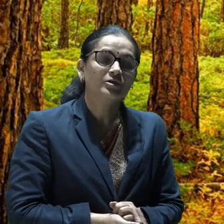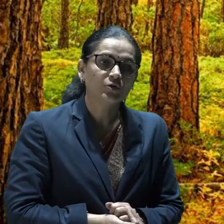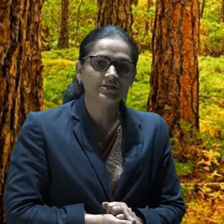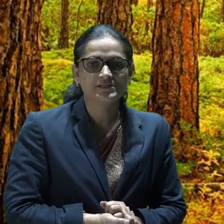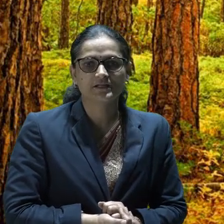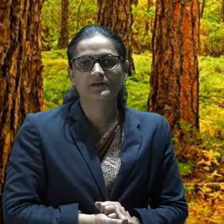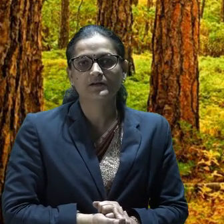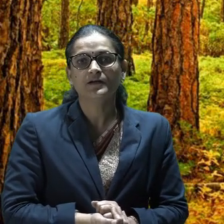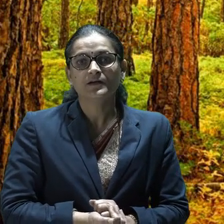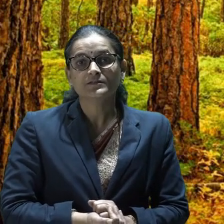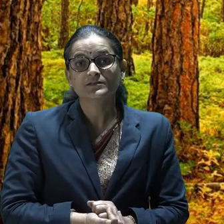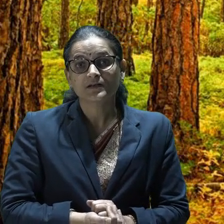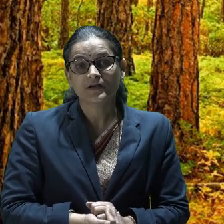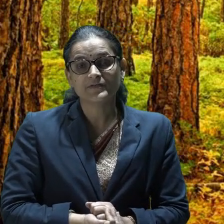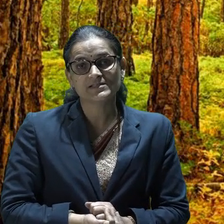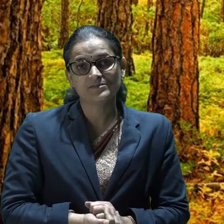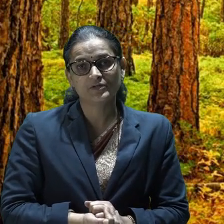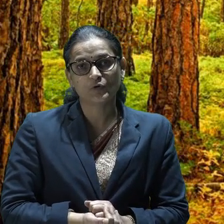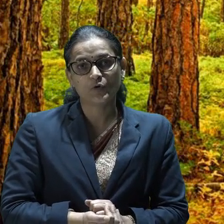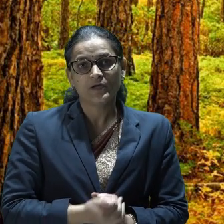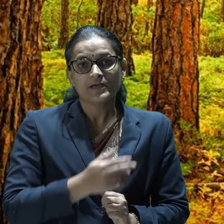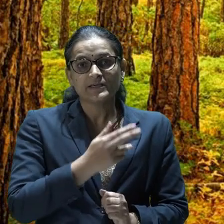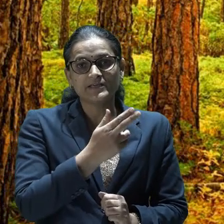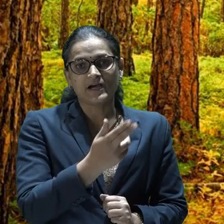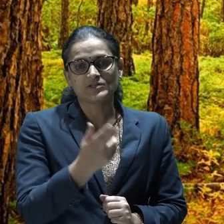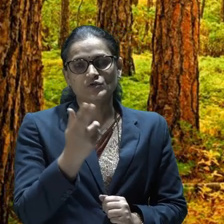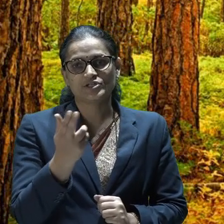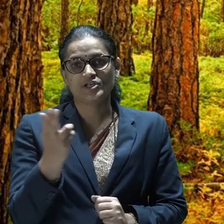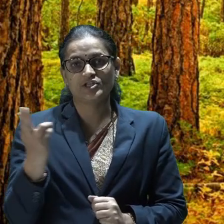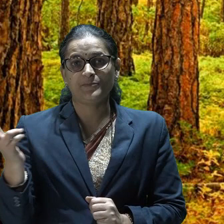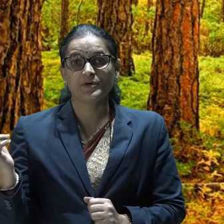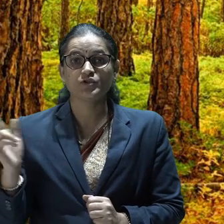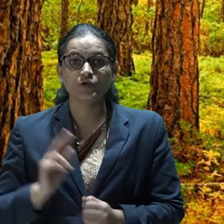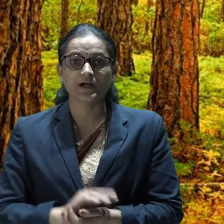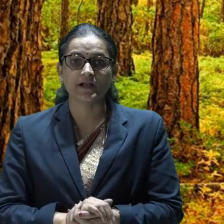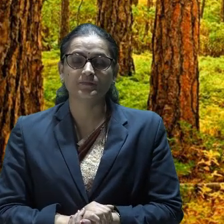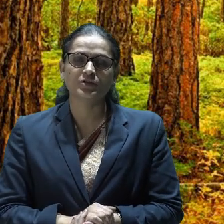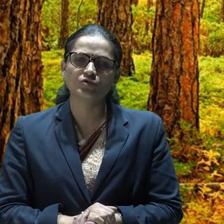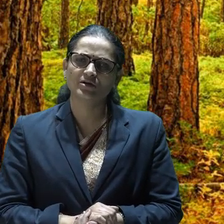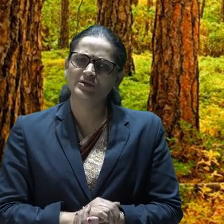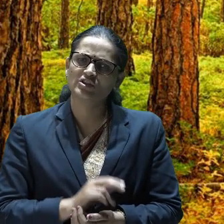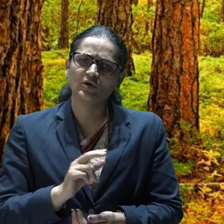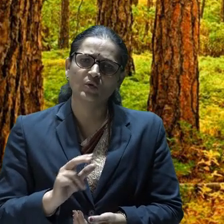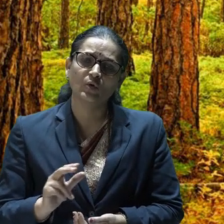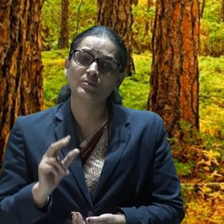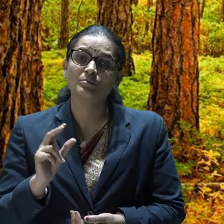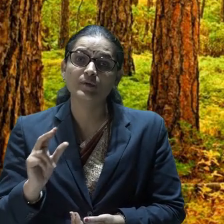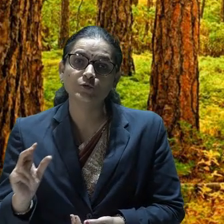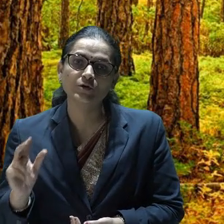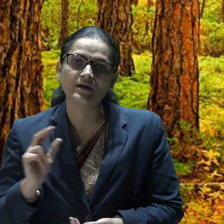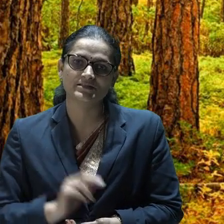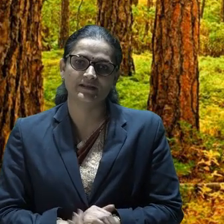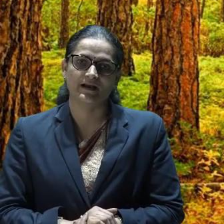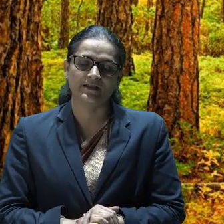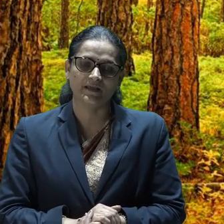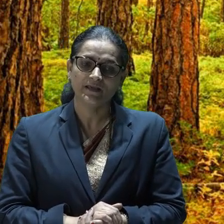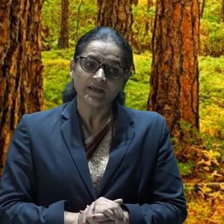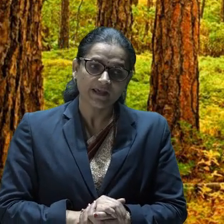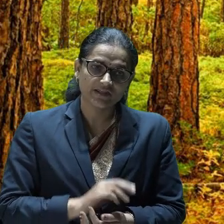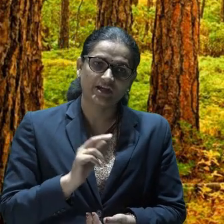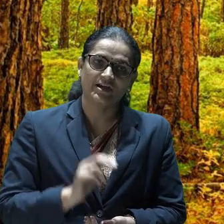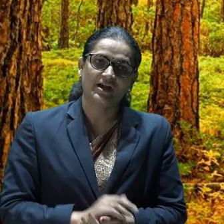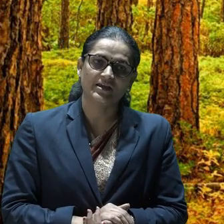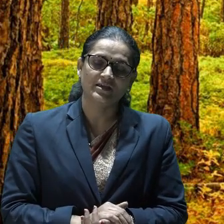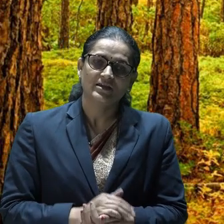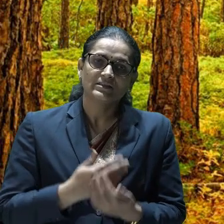आहे तो निसर्ग। कवी असं म्हणतो की या सृष्टीचे मंजुळ गाणे, मंजुळ म्हणजे गोड मधुर असे गाणे,